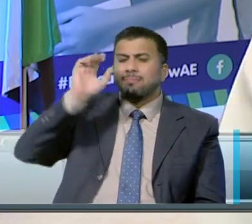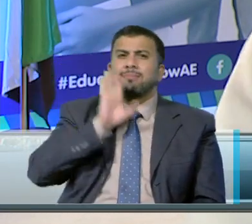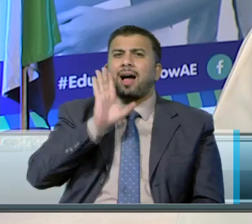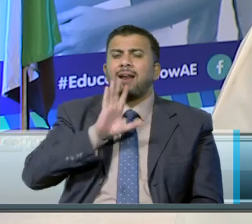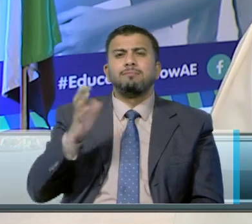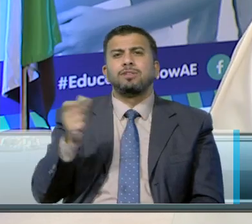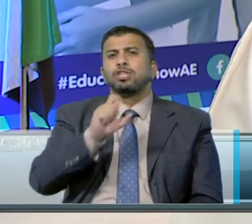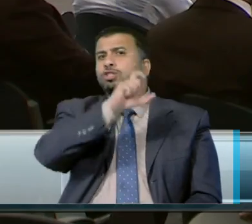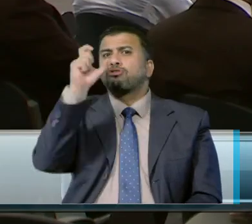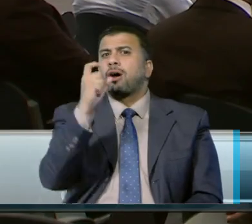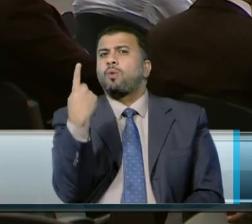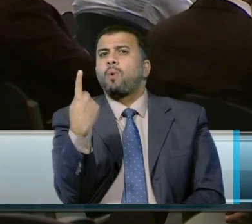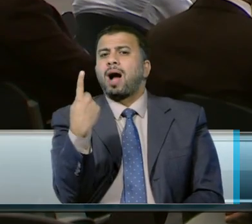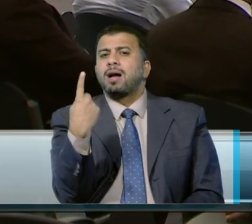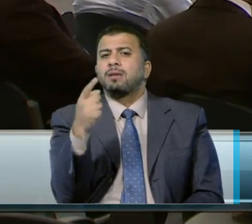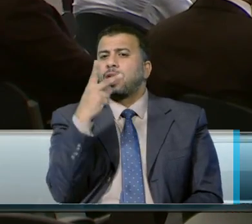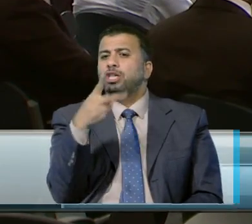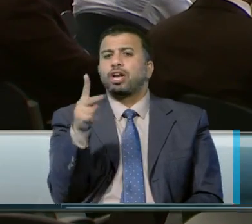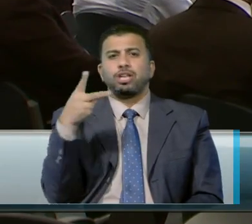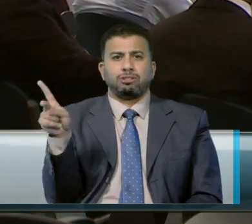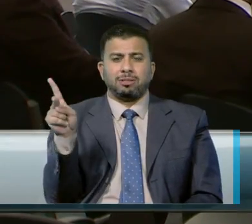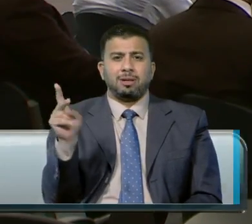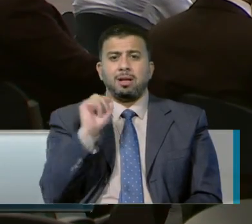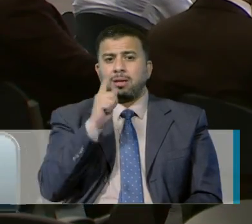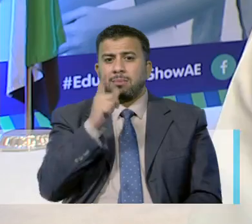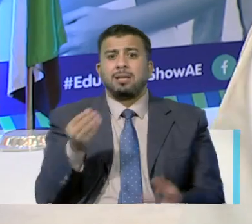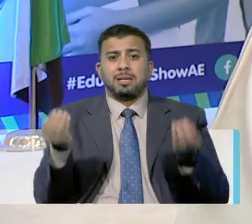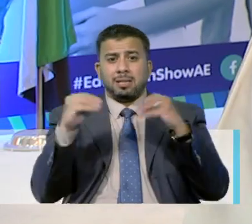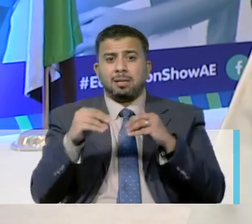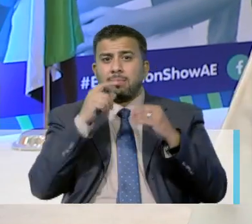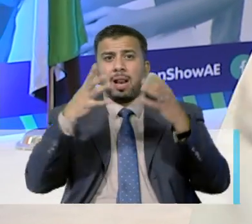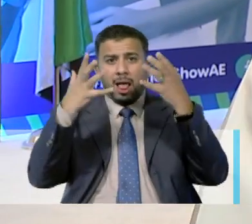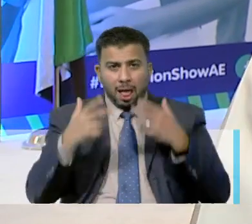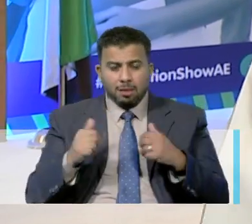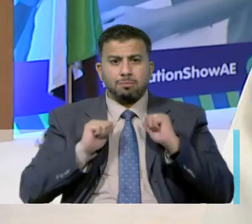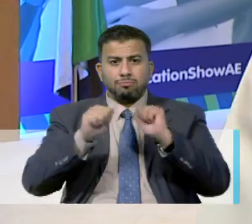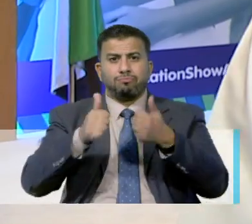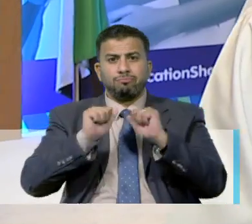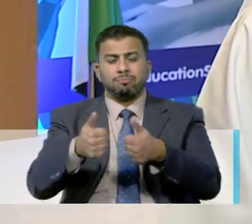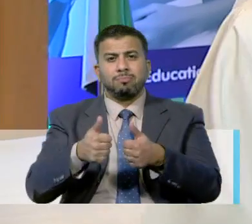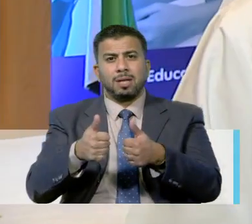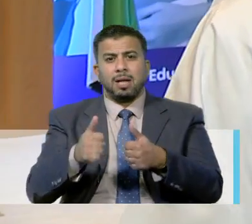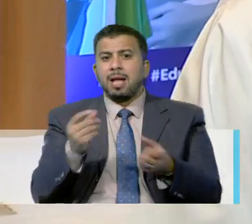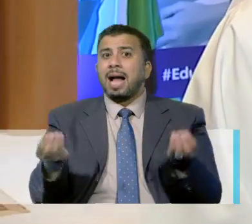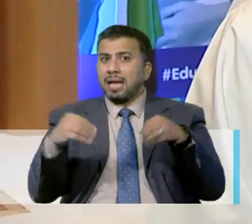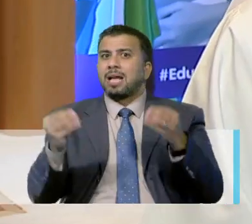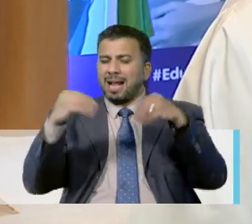بيقام في شهر 1/2020، الإضافة الجديدة اللي بتكون ما بس عدد المشاركين بيكونون